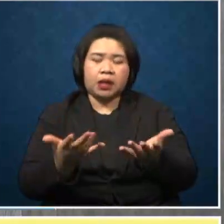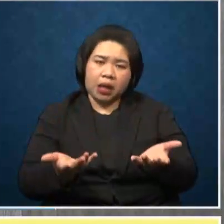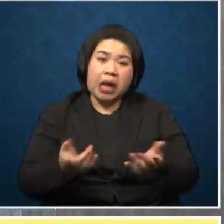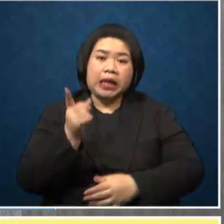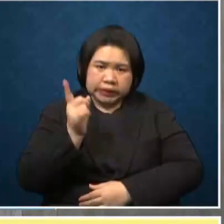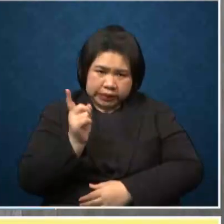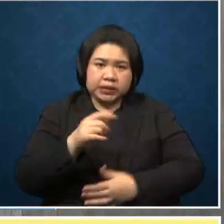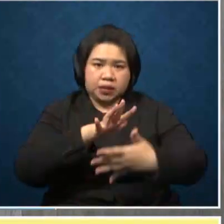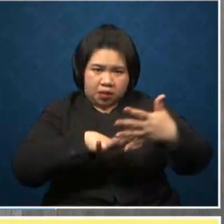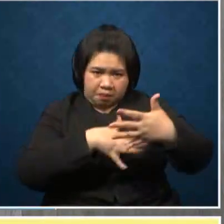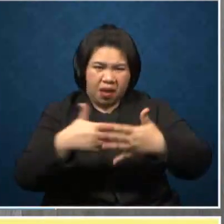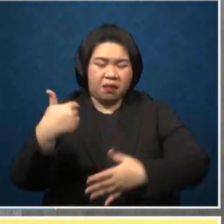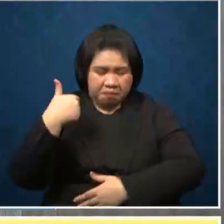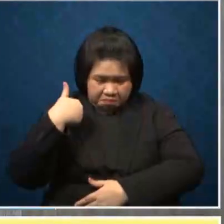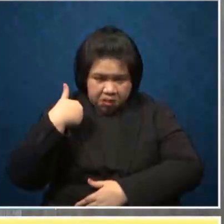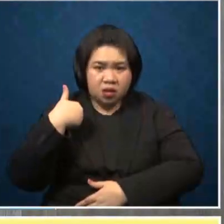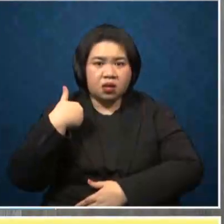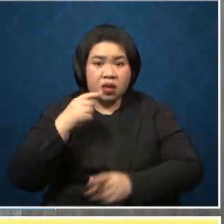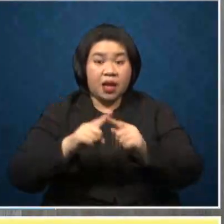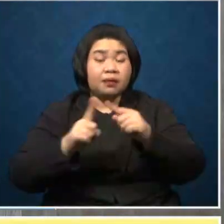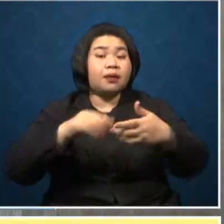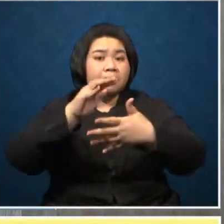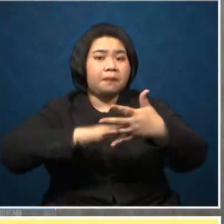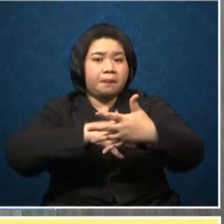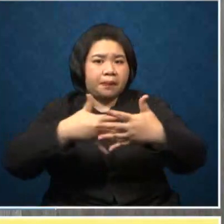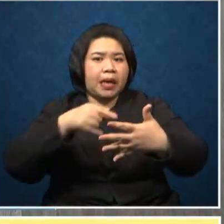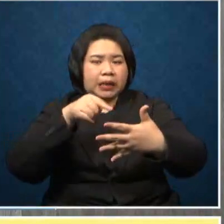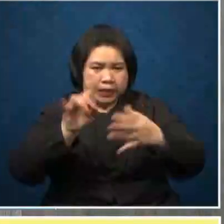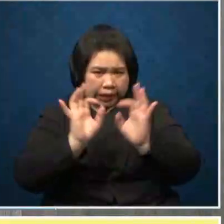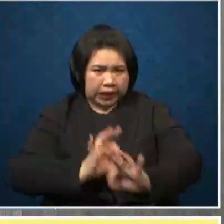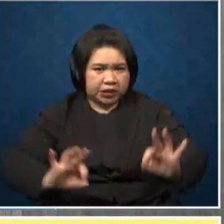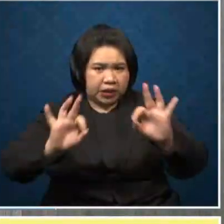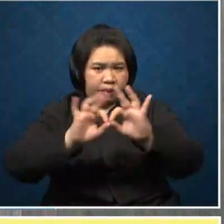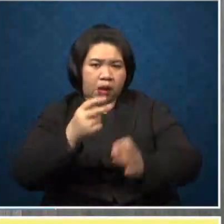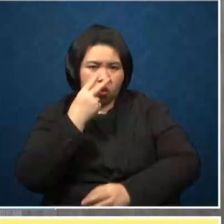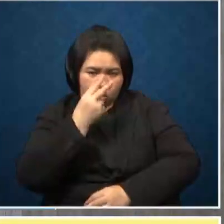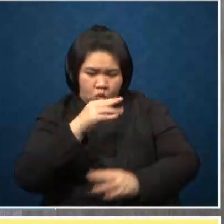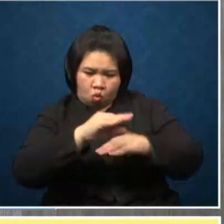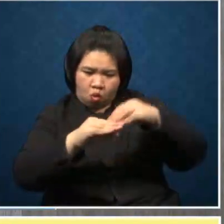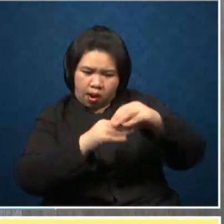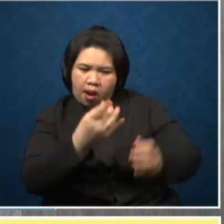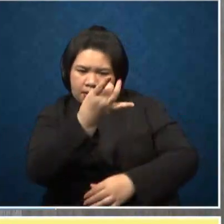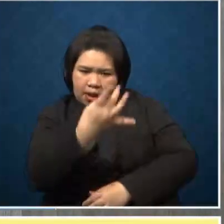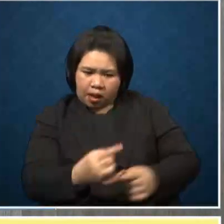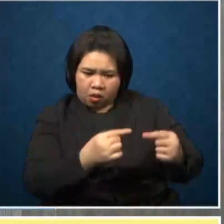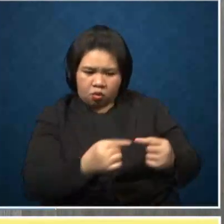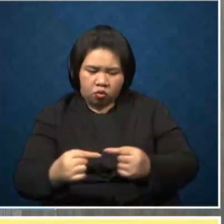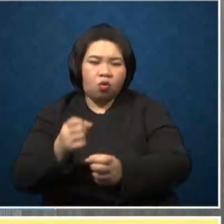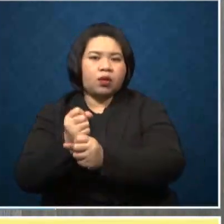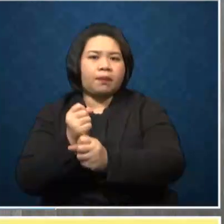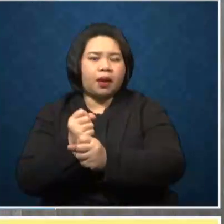อยู่ตัวนี้ครับตัวแผนเนี่ยมันเป็นความสำคัญที่จับให้งานมันเดินได้ก็